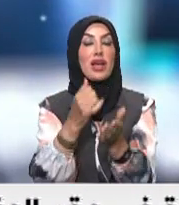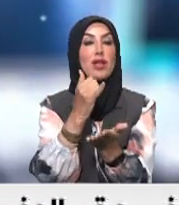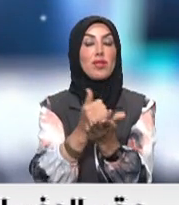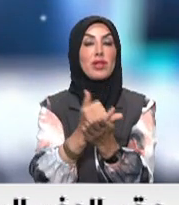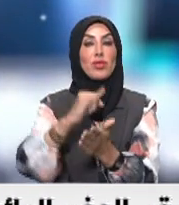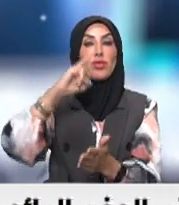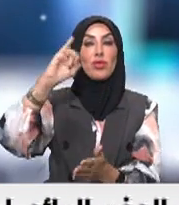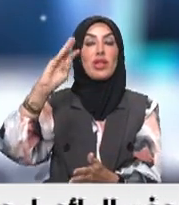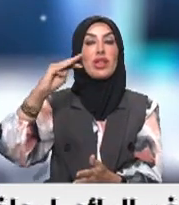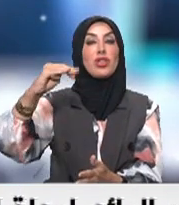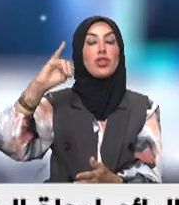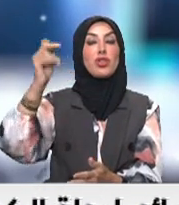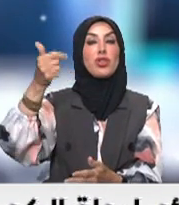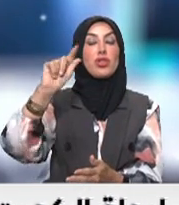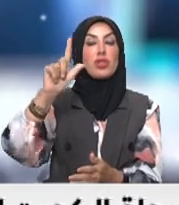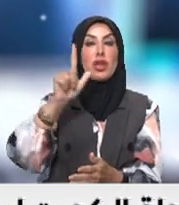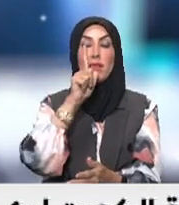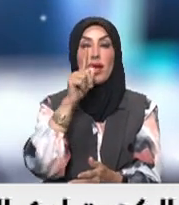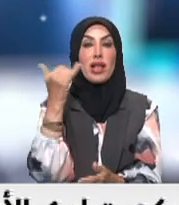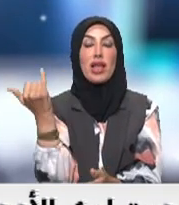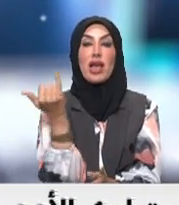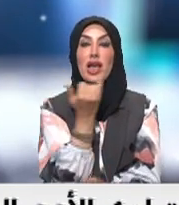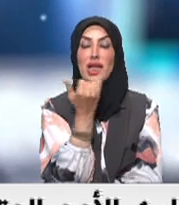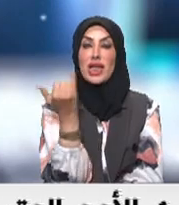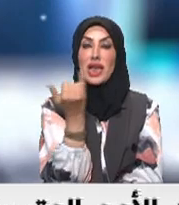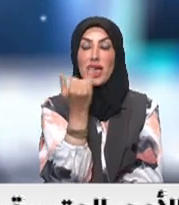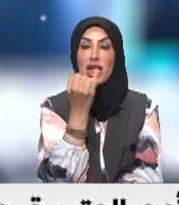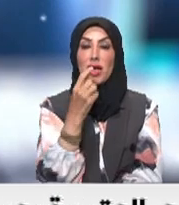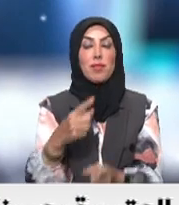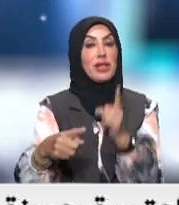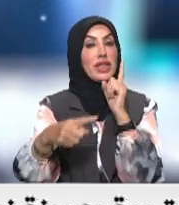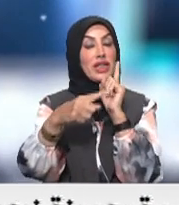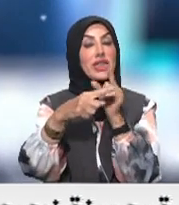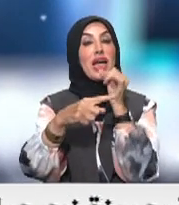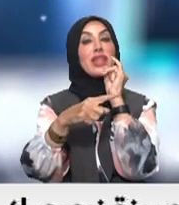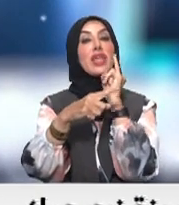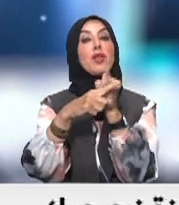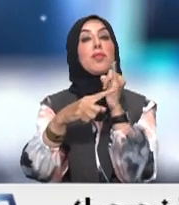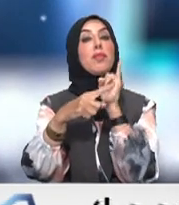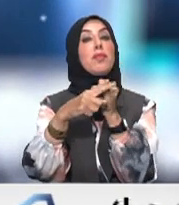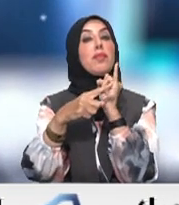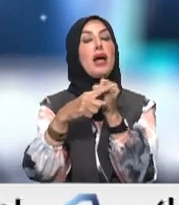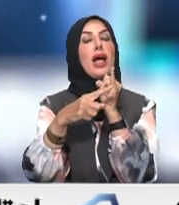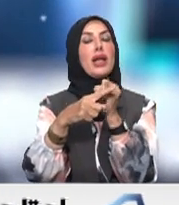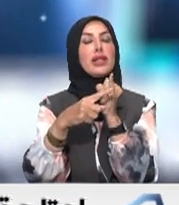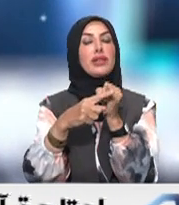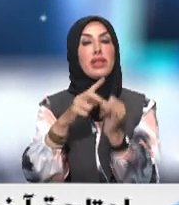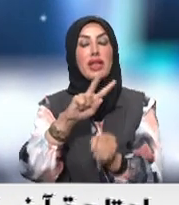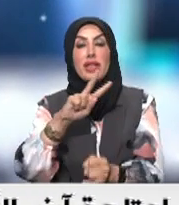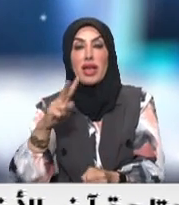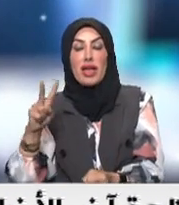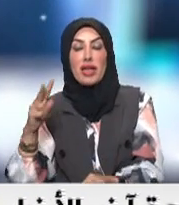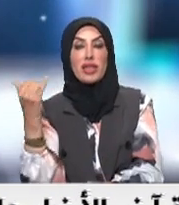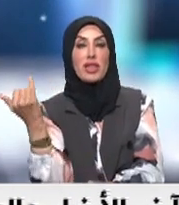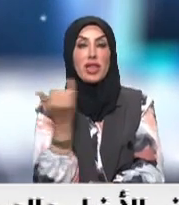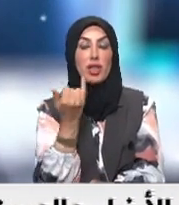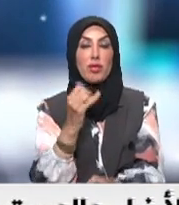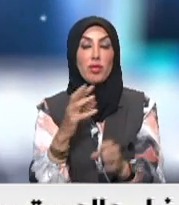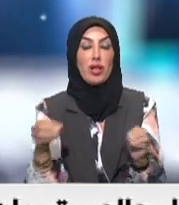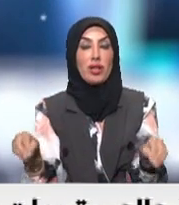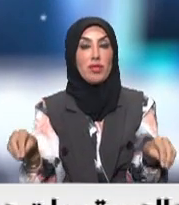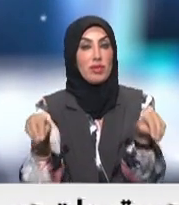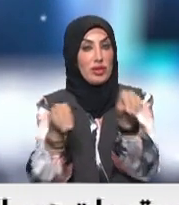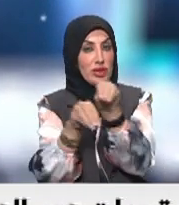على أهمية المعادن الحرجة مثل النيكل والليثيوم والكوبالت والنحاس في التحول إلى